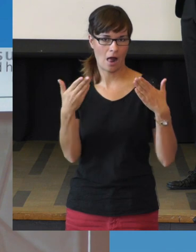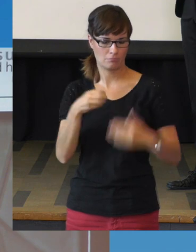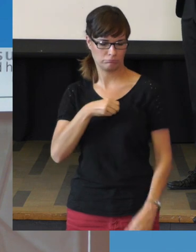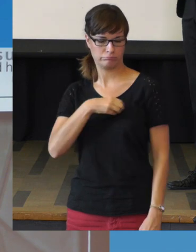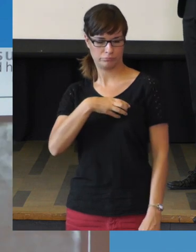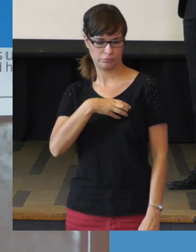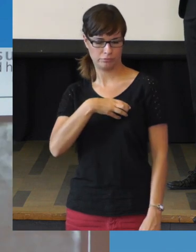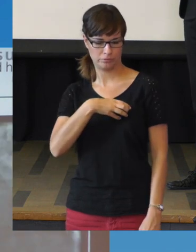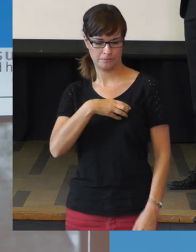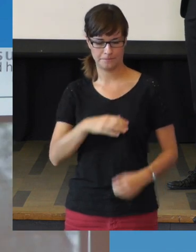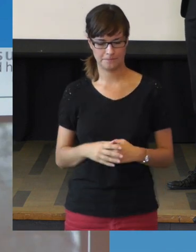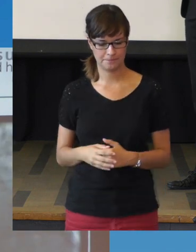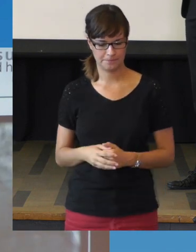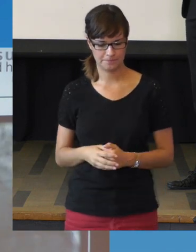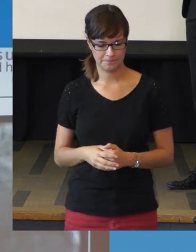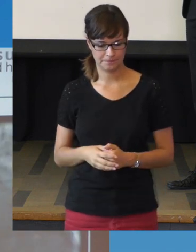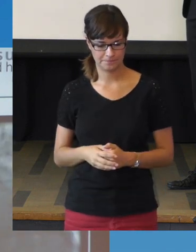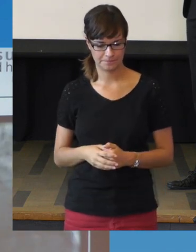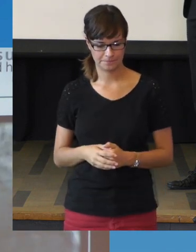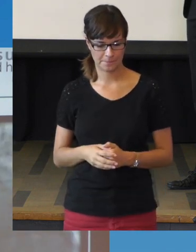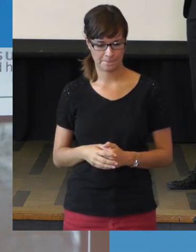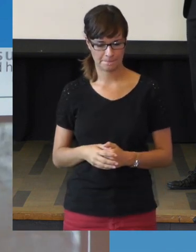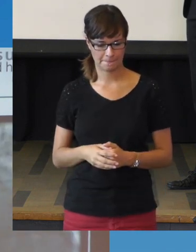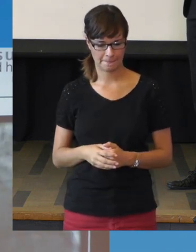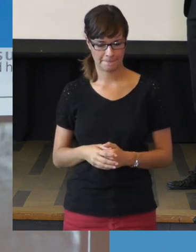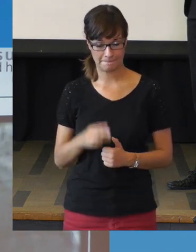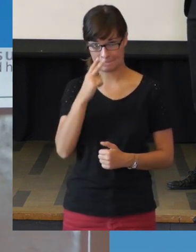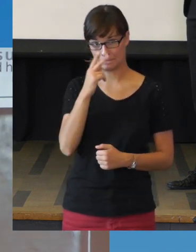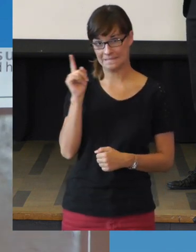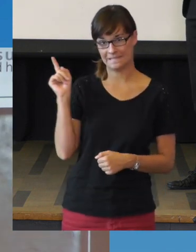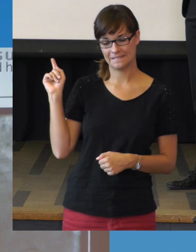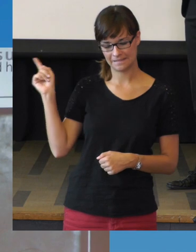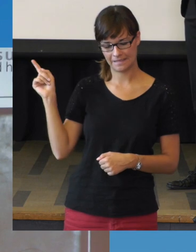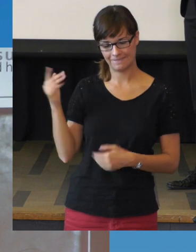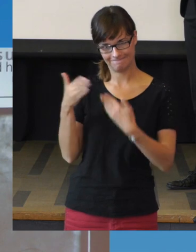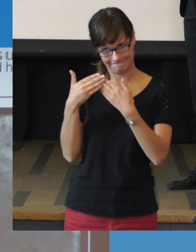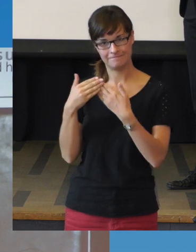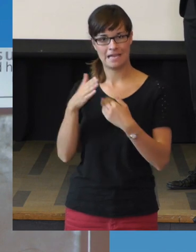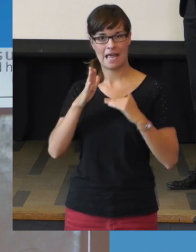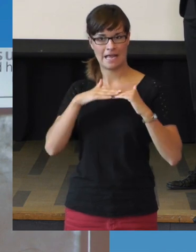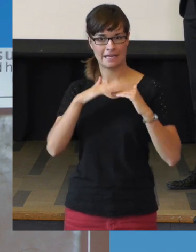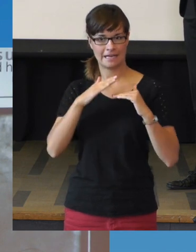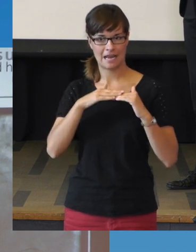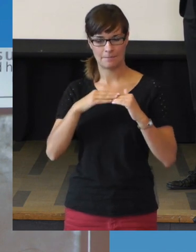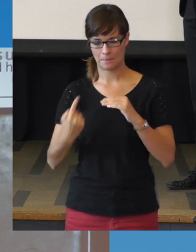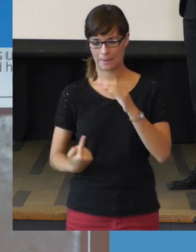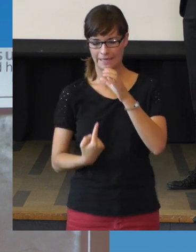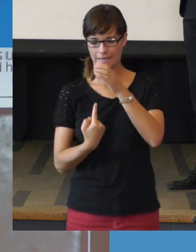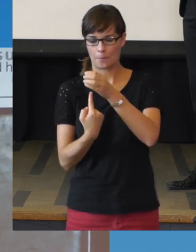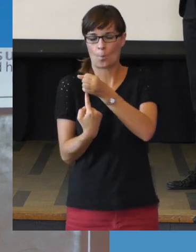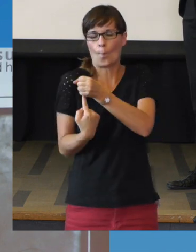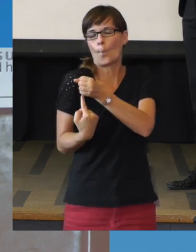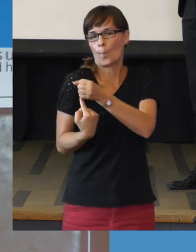hinweg, weil die gleich sind. Was Sie dann sehen, ist, dass diese Herzklappe ist in einem Katheter ganz eng